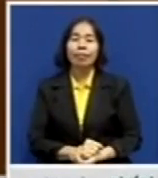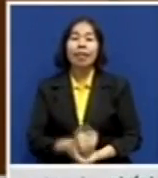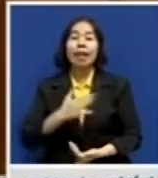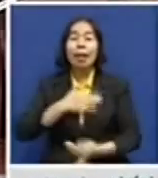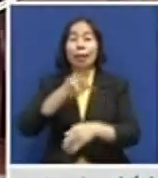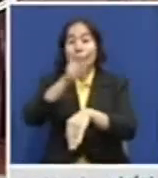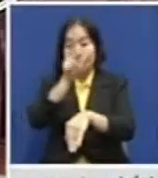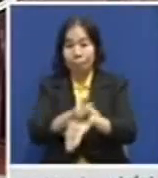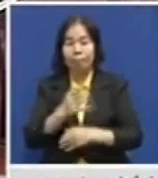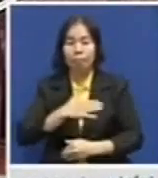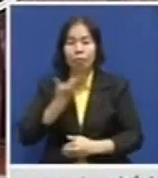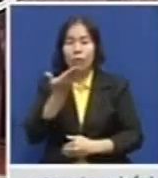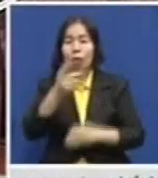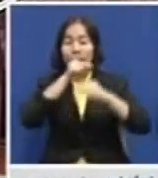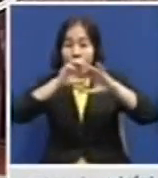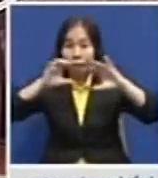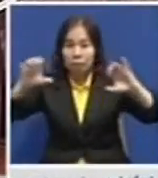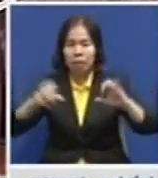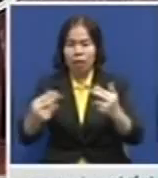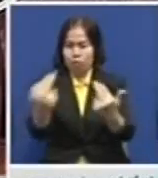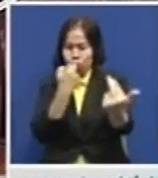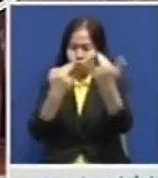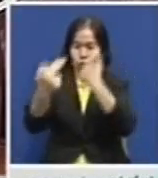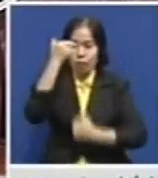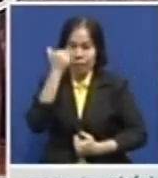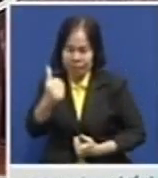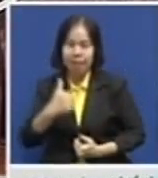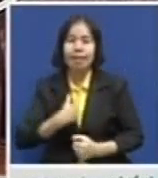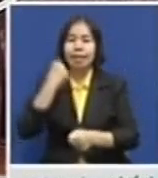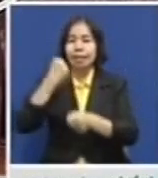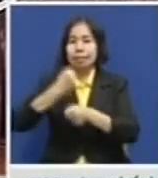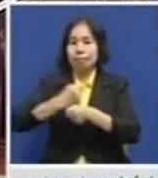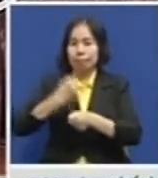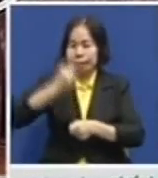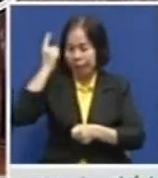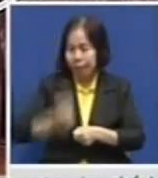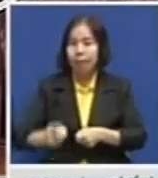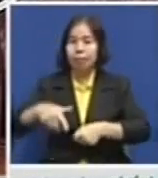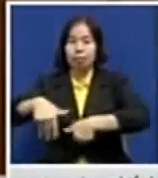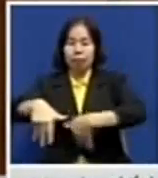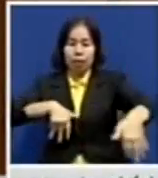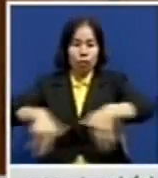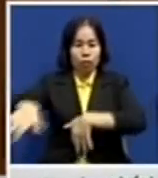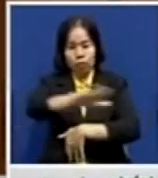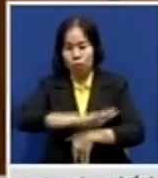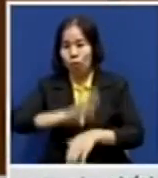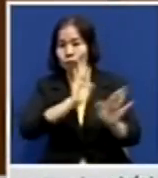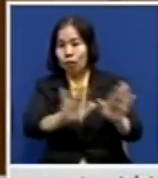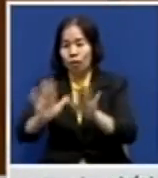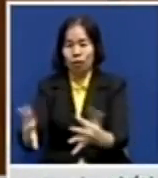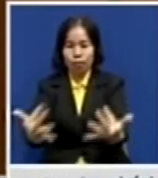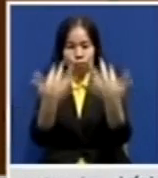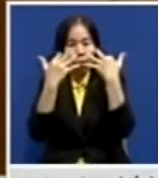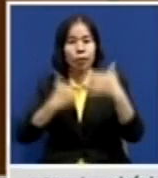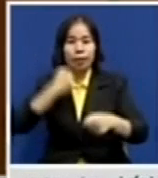รัฐบาลขอให้ความเชื่อมั่นแก่รัฐสภาและประชาชนทุกภาคส่วนทุกหมู่เ